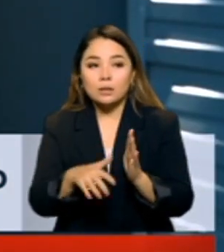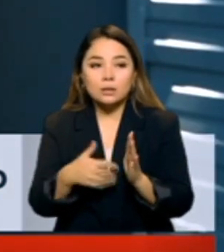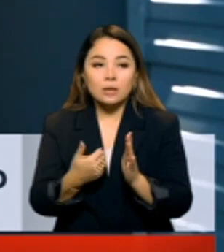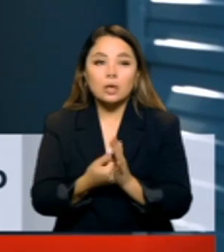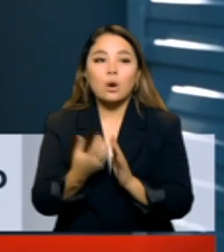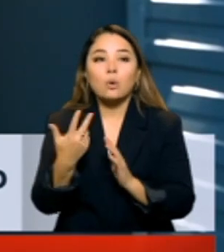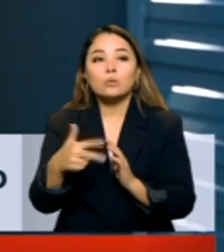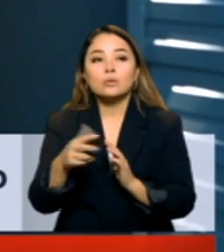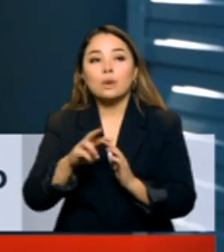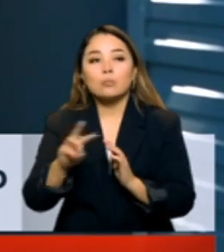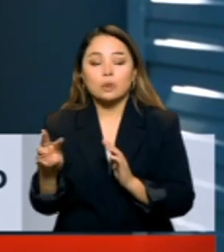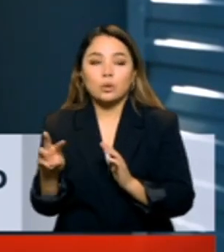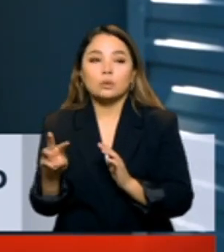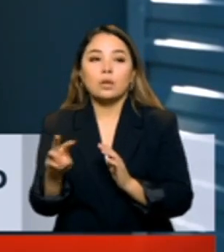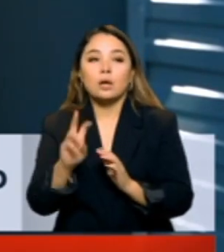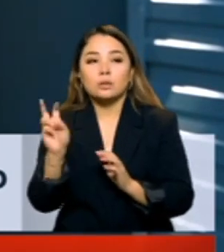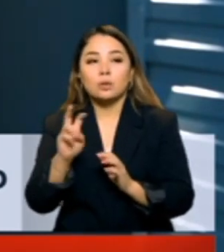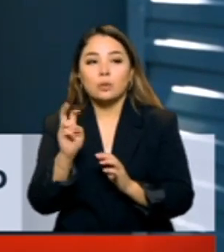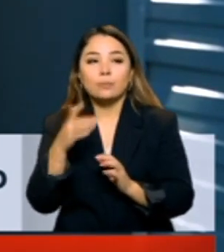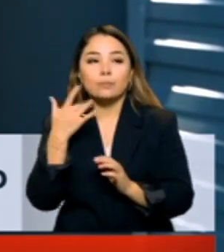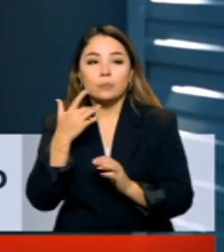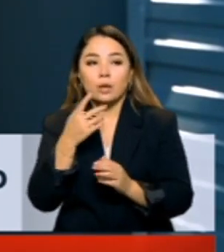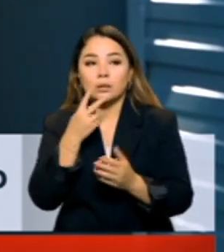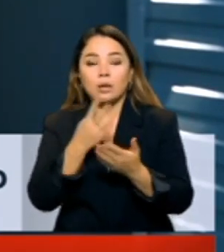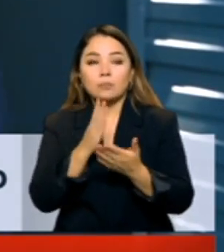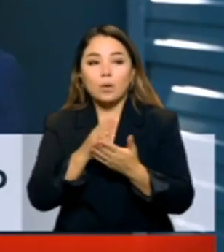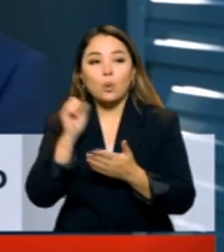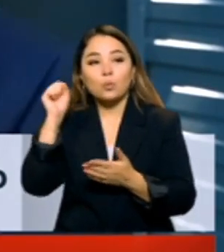30 миллион ақш доллар тартқанбыз Өзбекстанға.